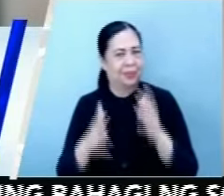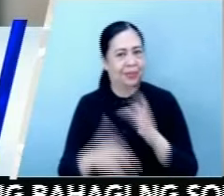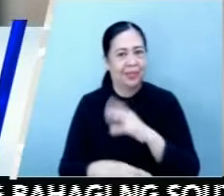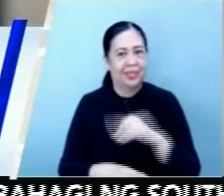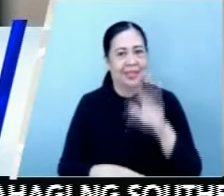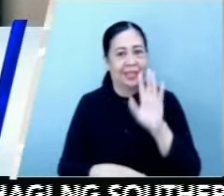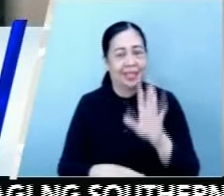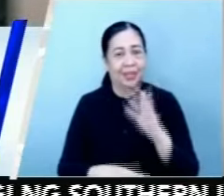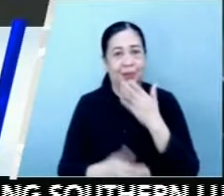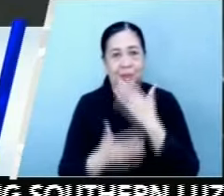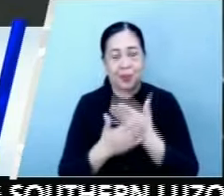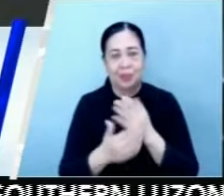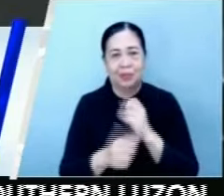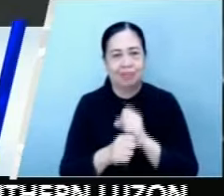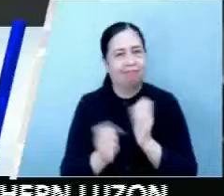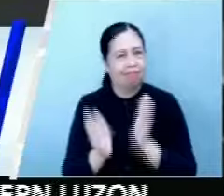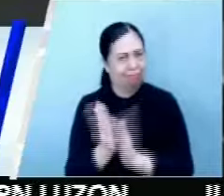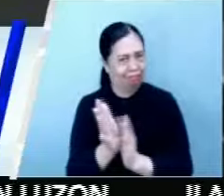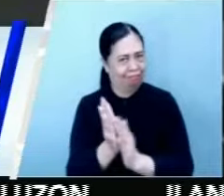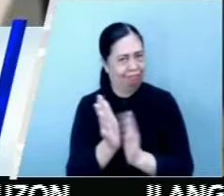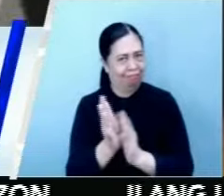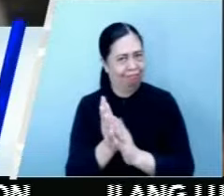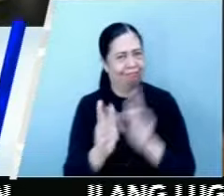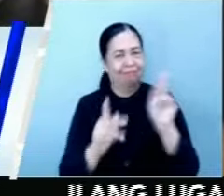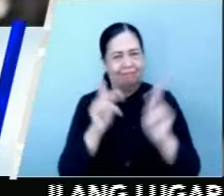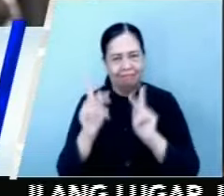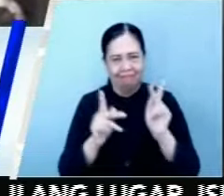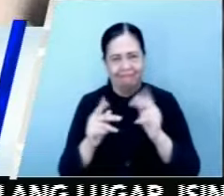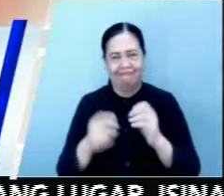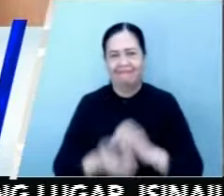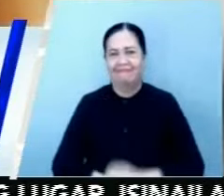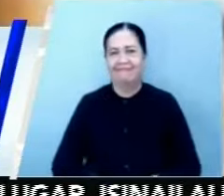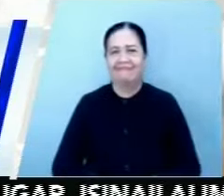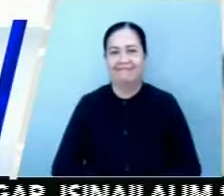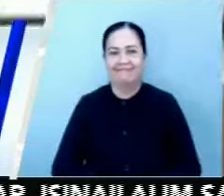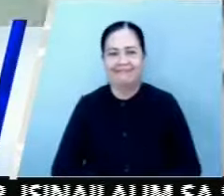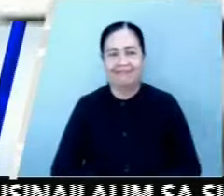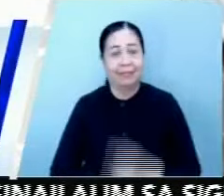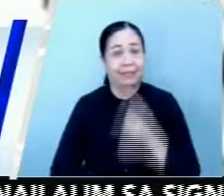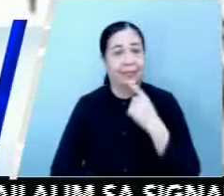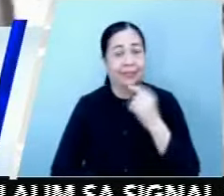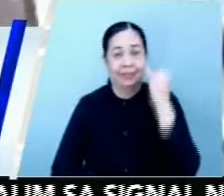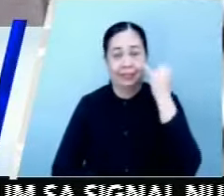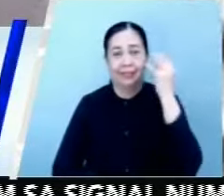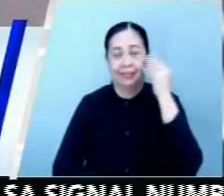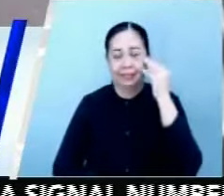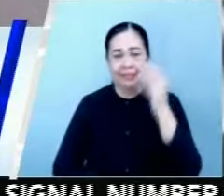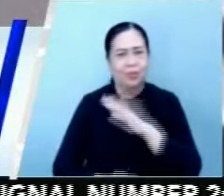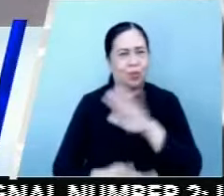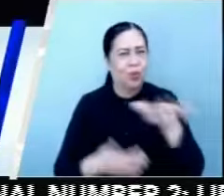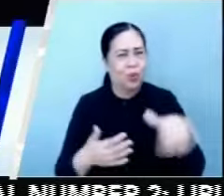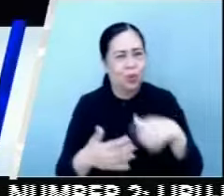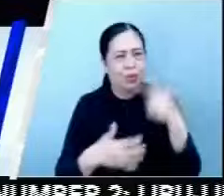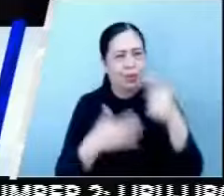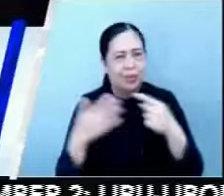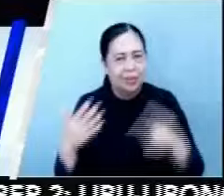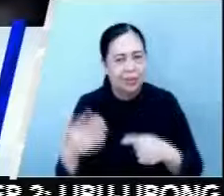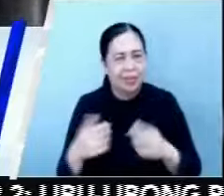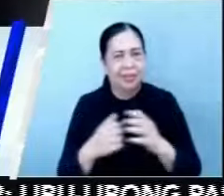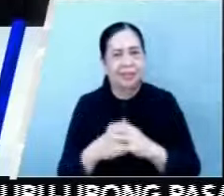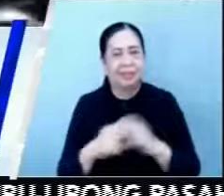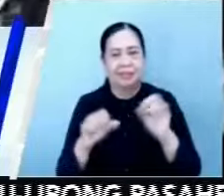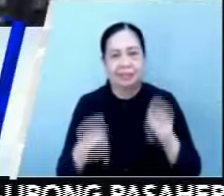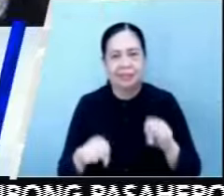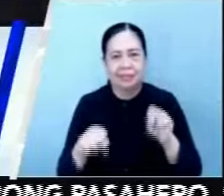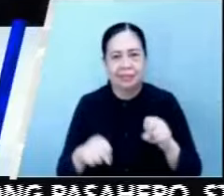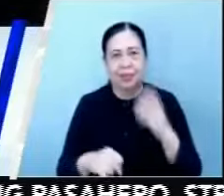deed, puring-puri ng netizens. Sabi ni John Michael, ang lahat ng ito ay naging posible dahil na rin sa